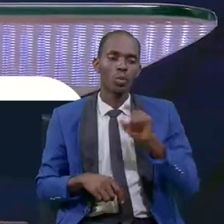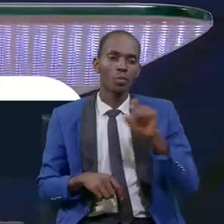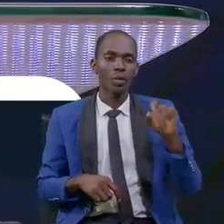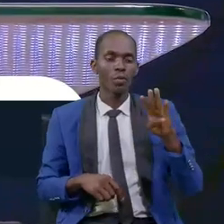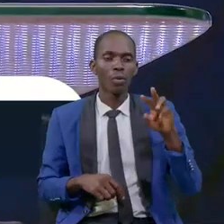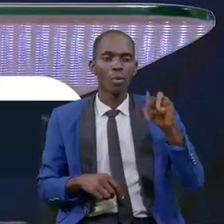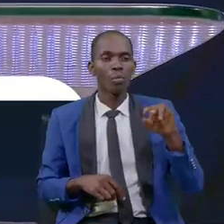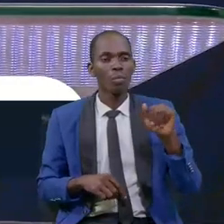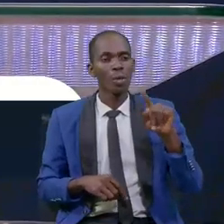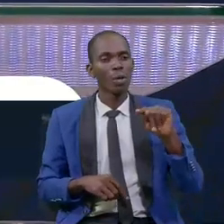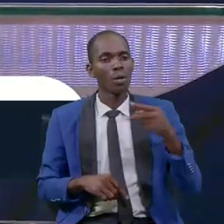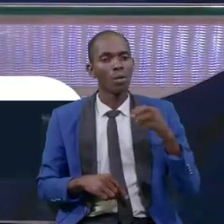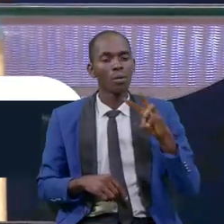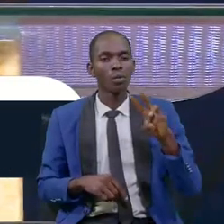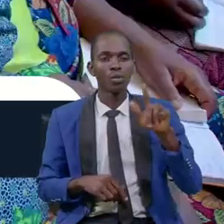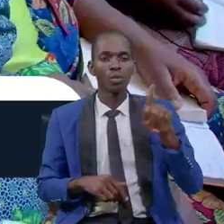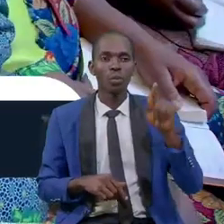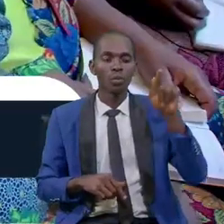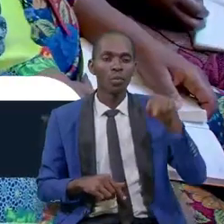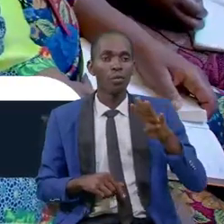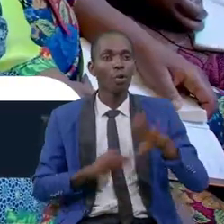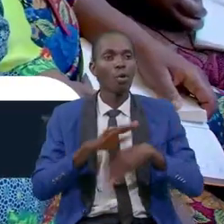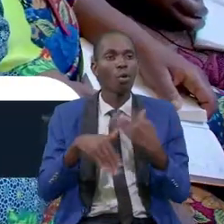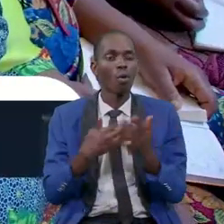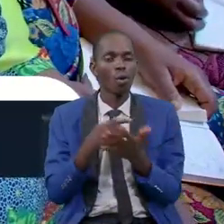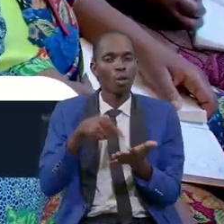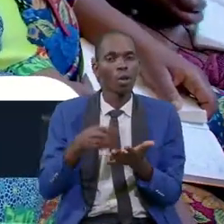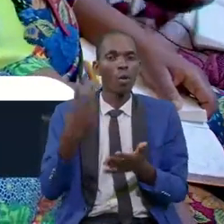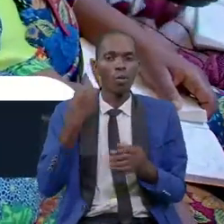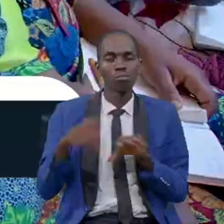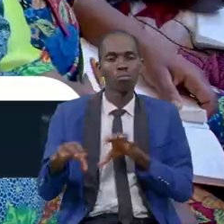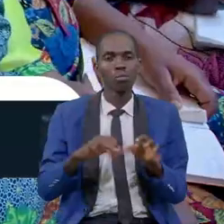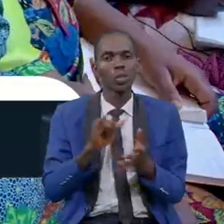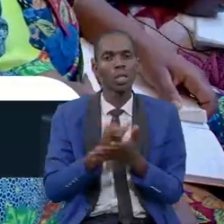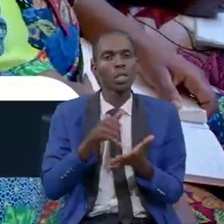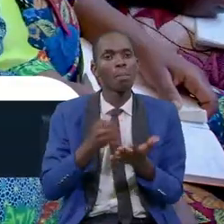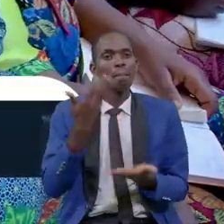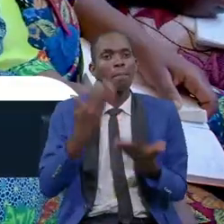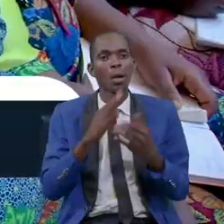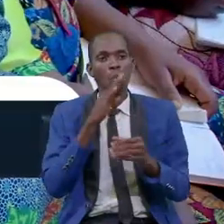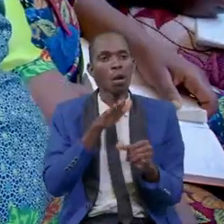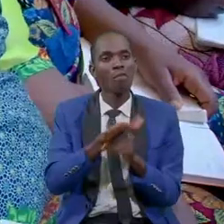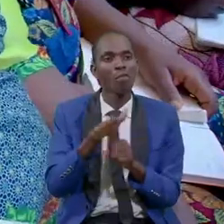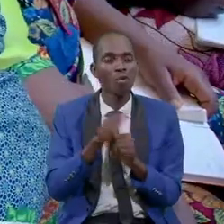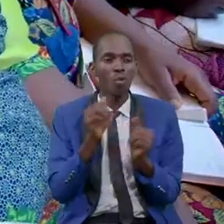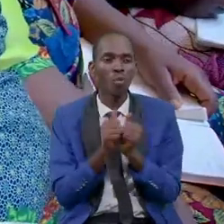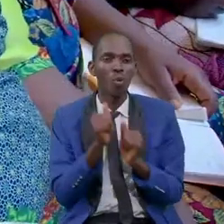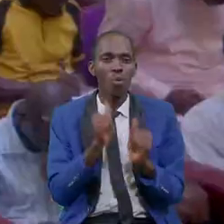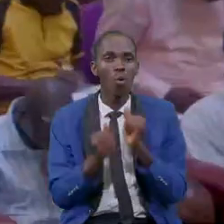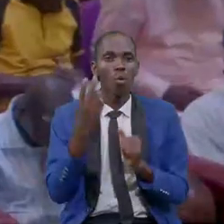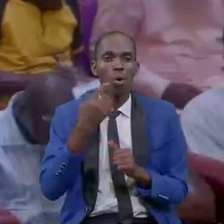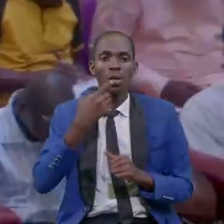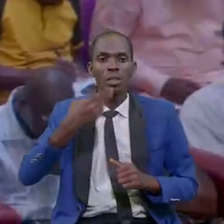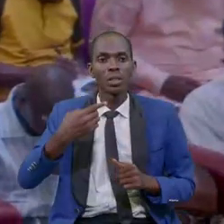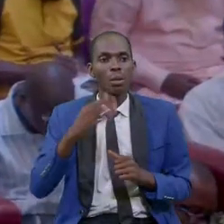Matthieu 21, verset 4. Or, ceci arriva afin que s'accomplisse ce qui avait été annoncé par le